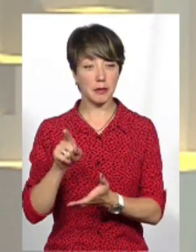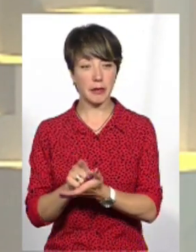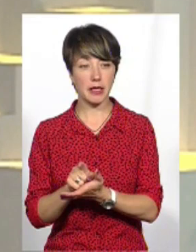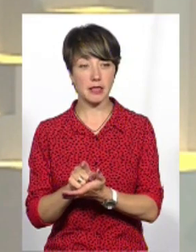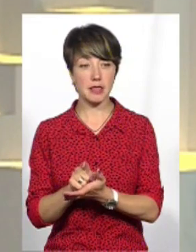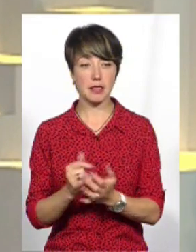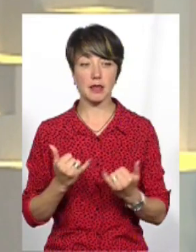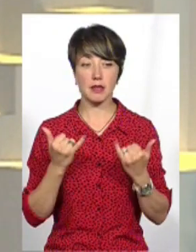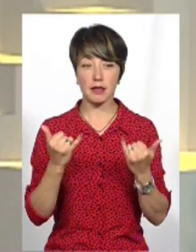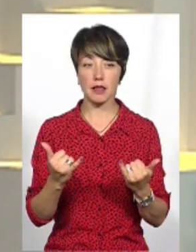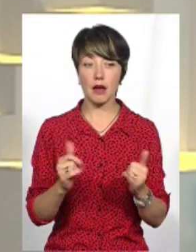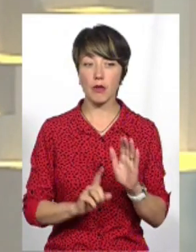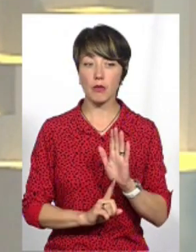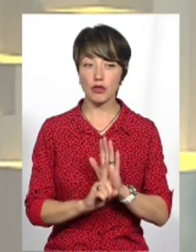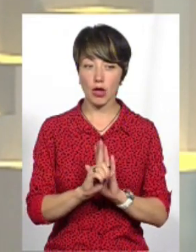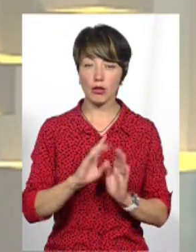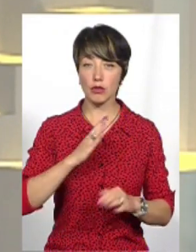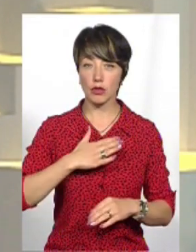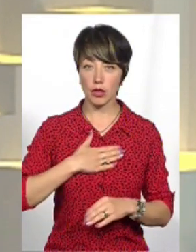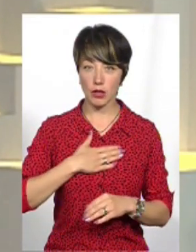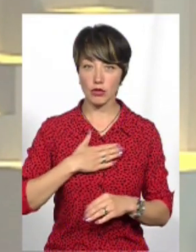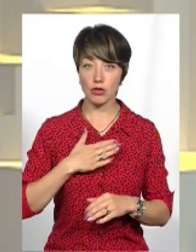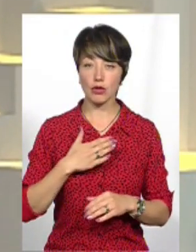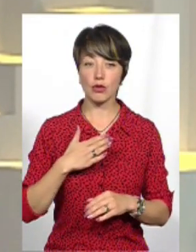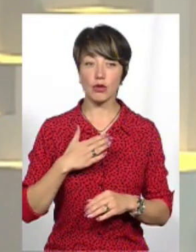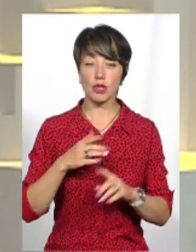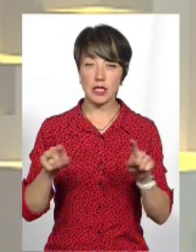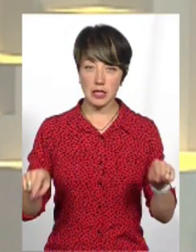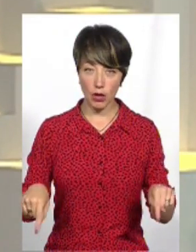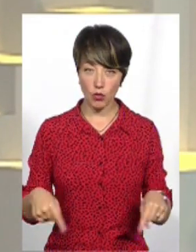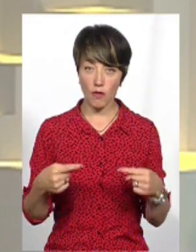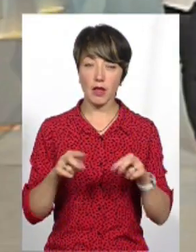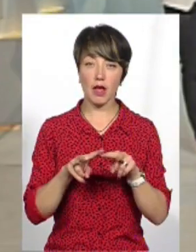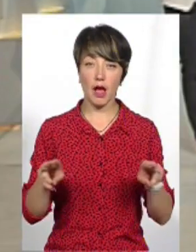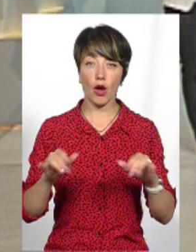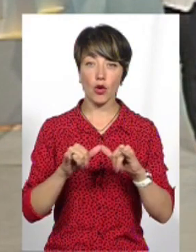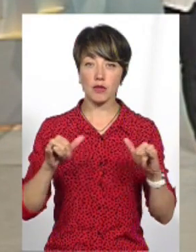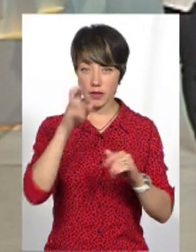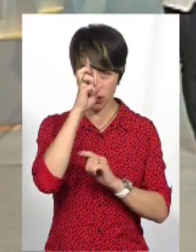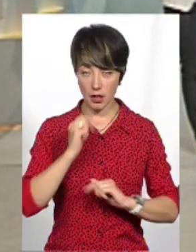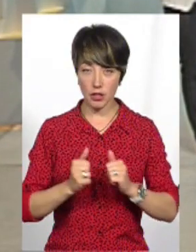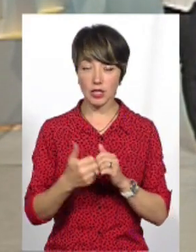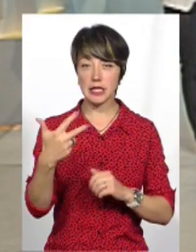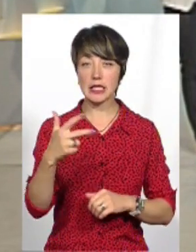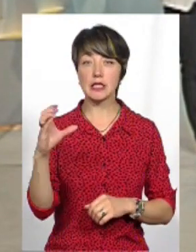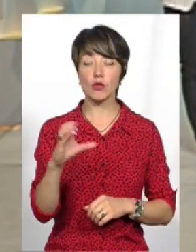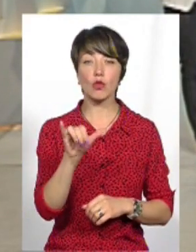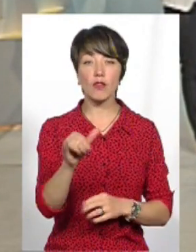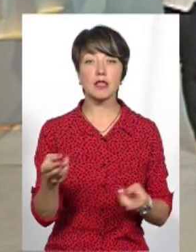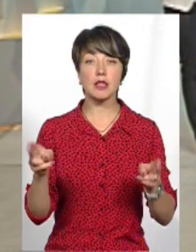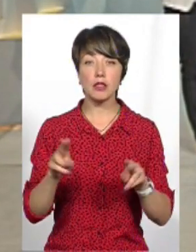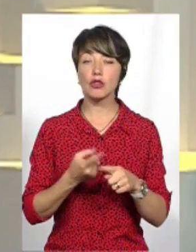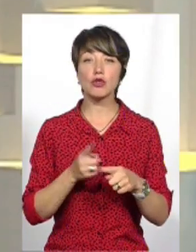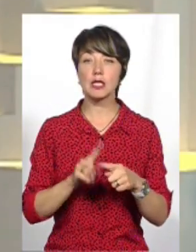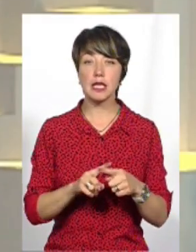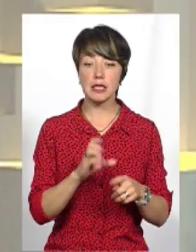пенсії для початку нашого ставлення як розвиненої країни. І ще 30 секунд залишається. Що це